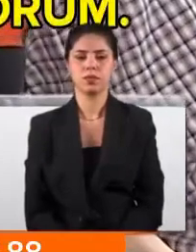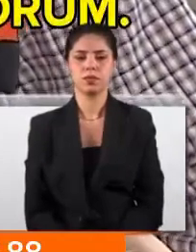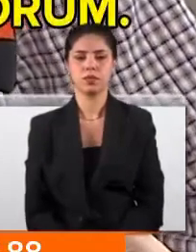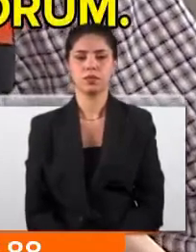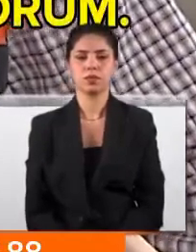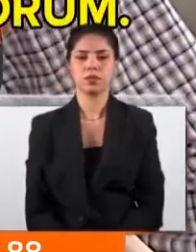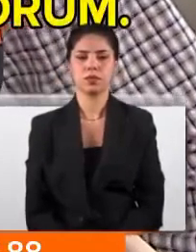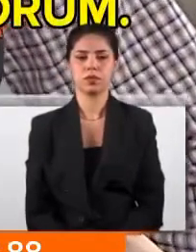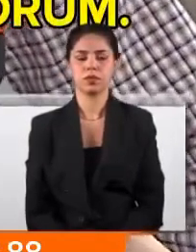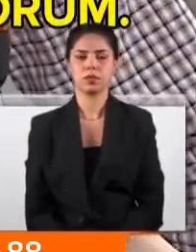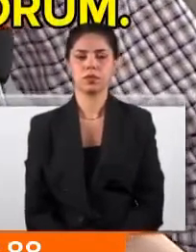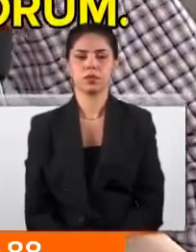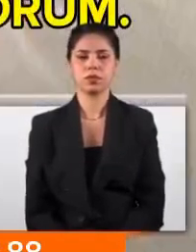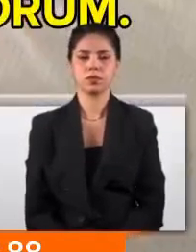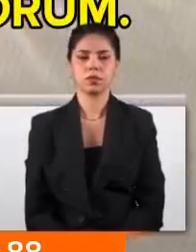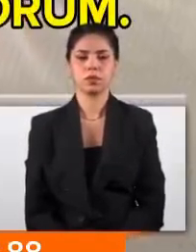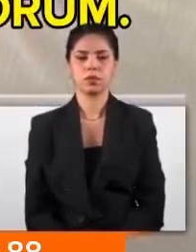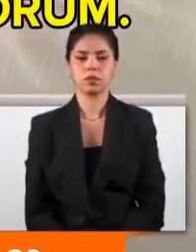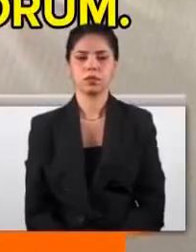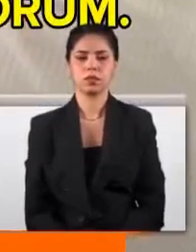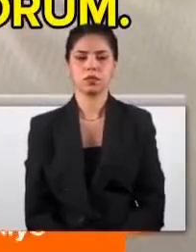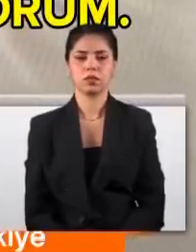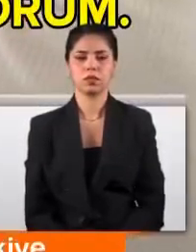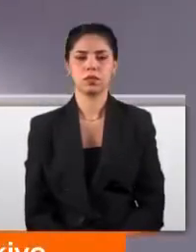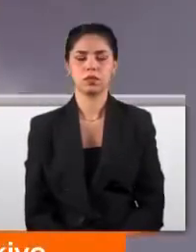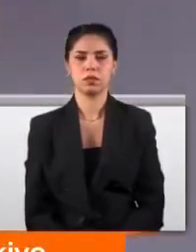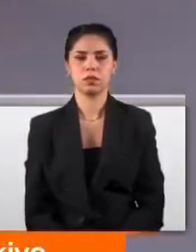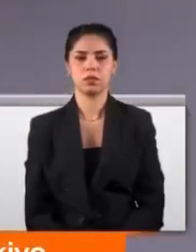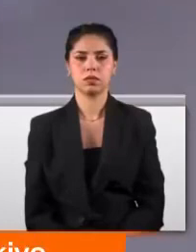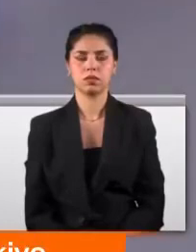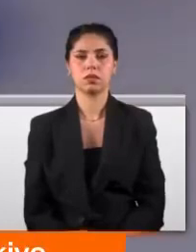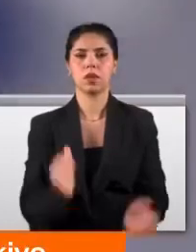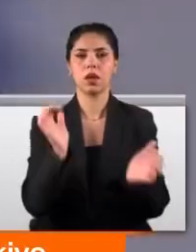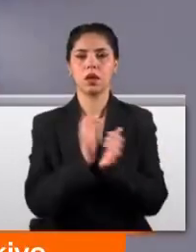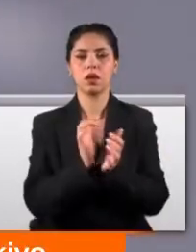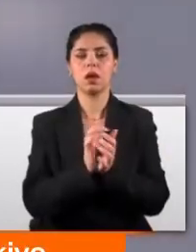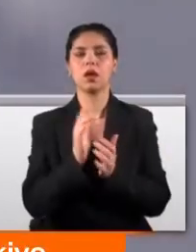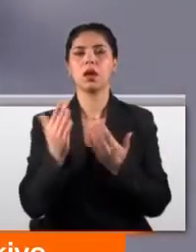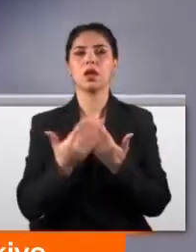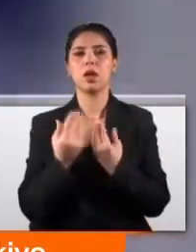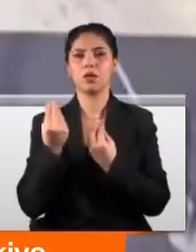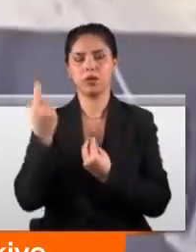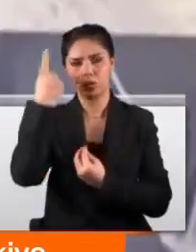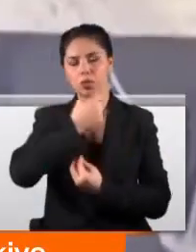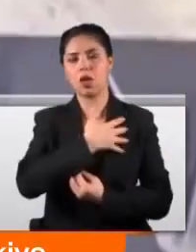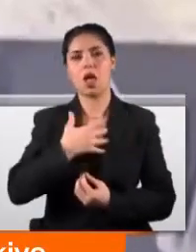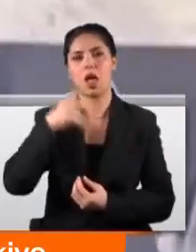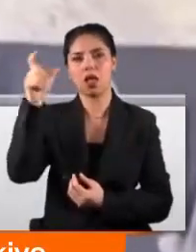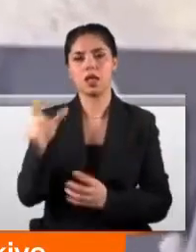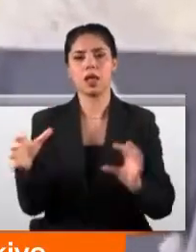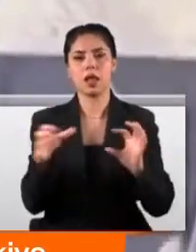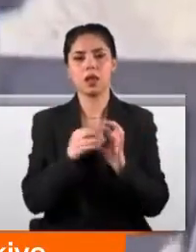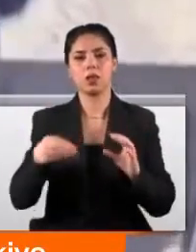el koydu. Çok teşekkür ederiz kendisine. Türk adaletine de inanıyorum. Aile yardım ve yataklık suçundan anne hakkında da